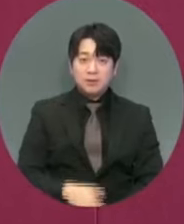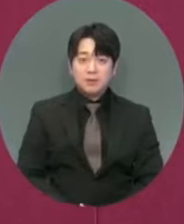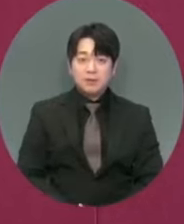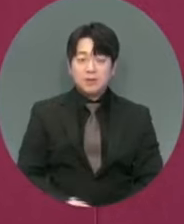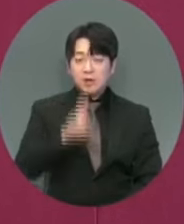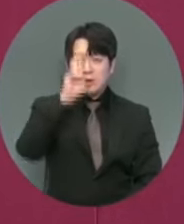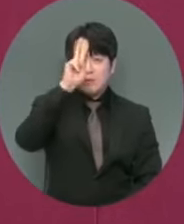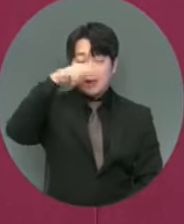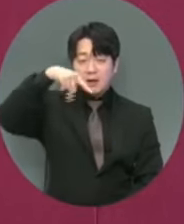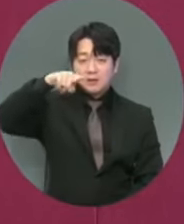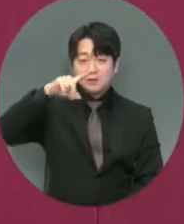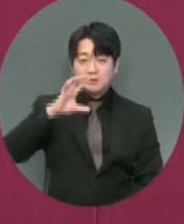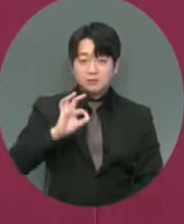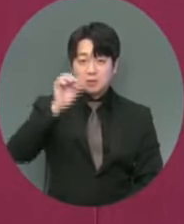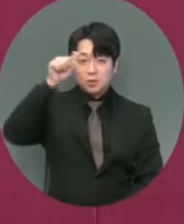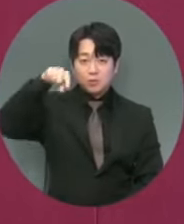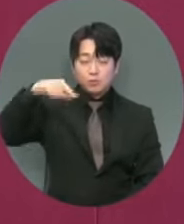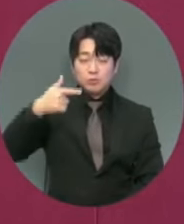박성훈 의원,